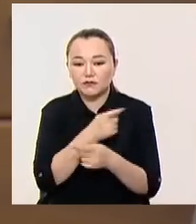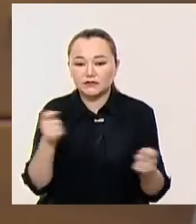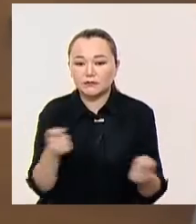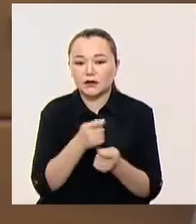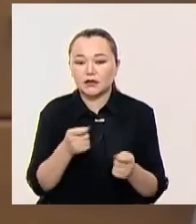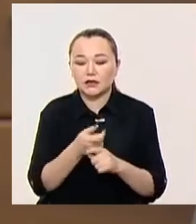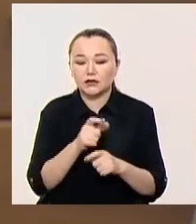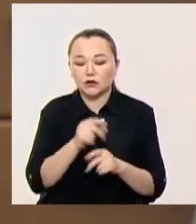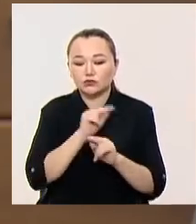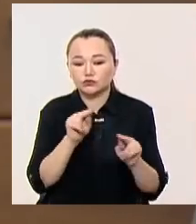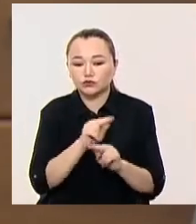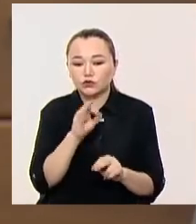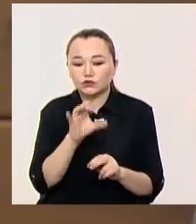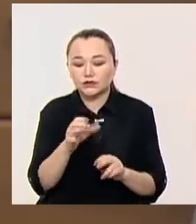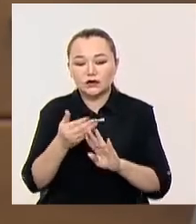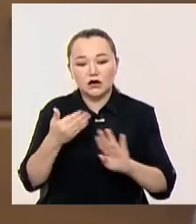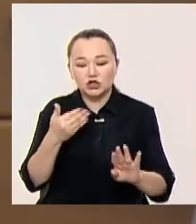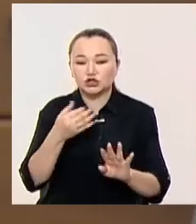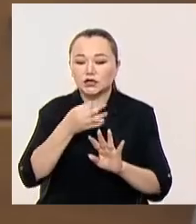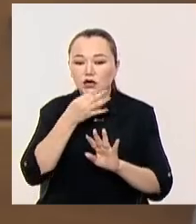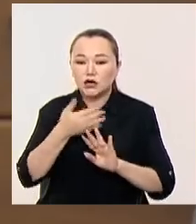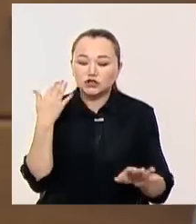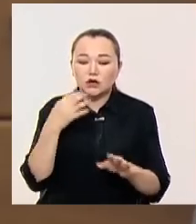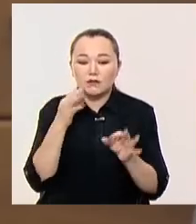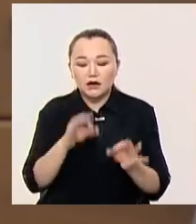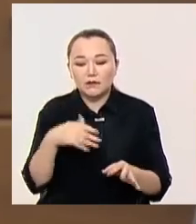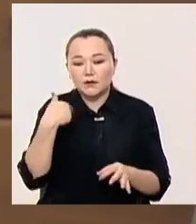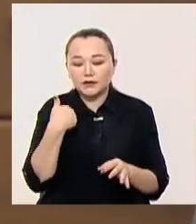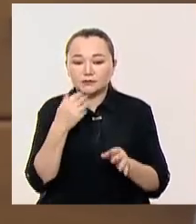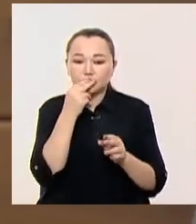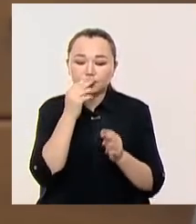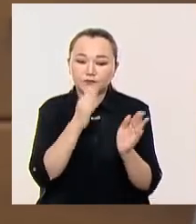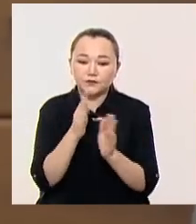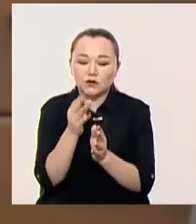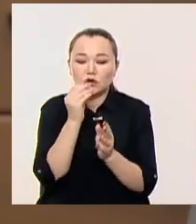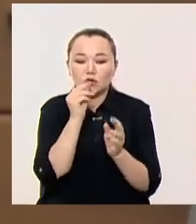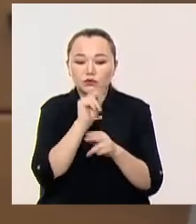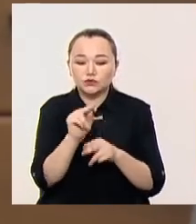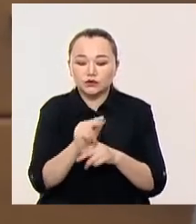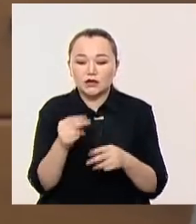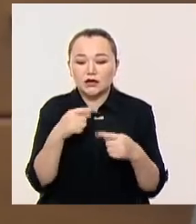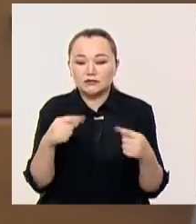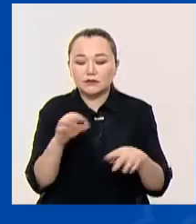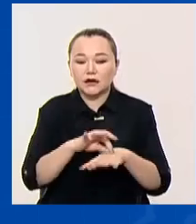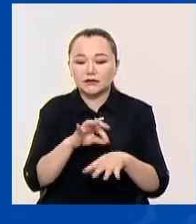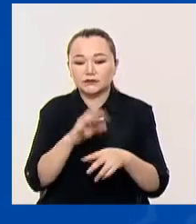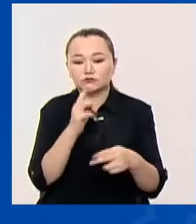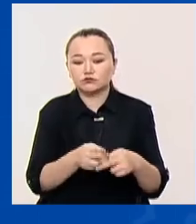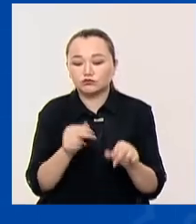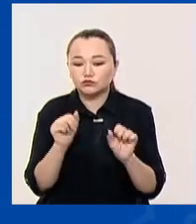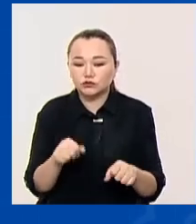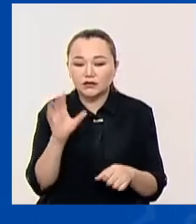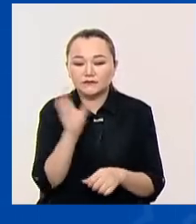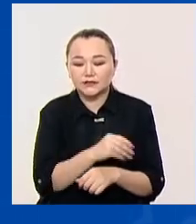мына әдістемелік оқу кешені балаларды ерте бастан пайдалы және уақытылы тамақтануға үйретеді. Сол арқылы түрлі аурулардың алдын алуға болады.